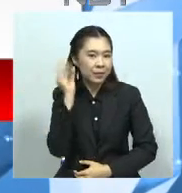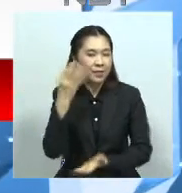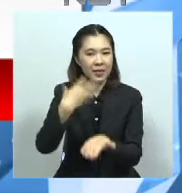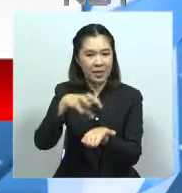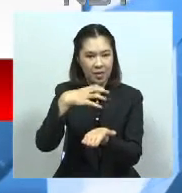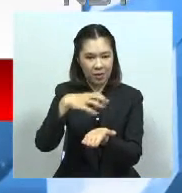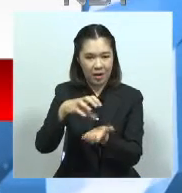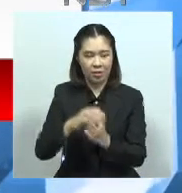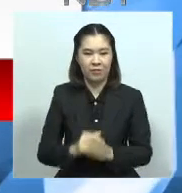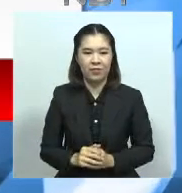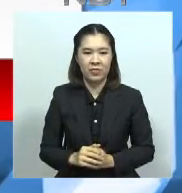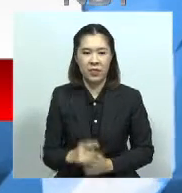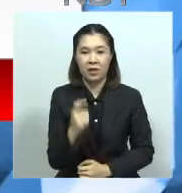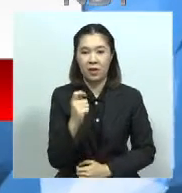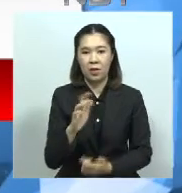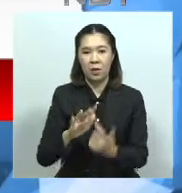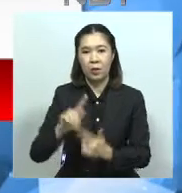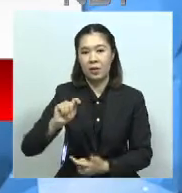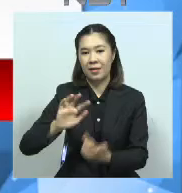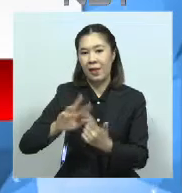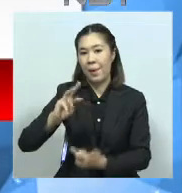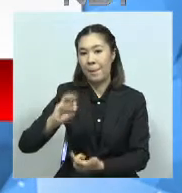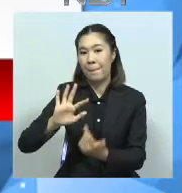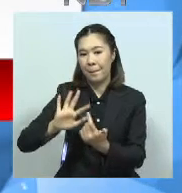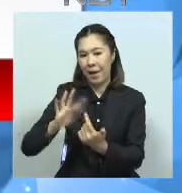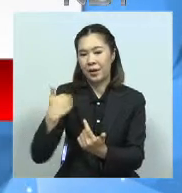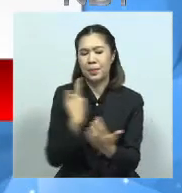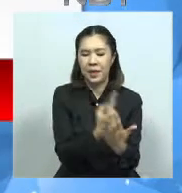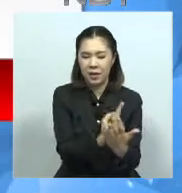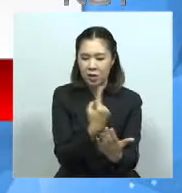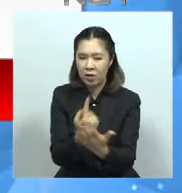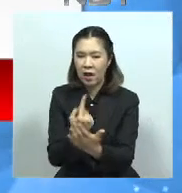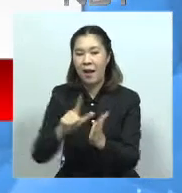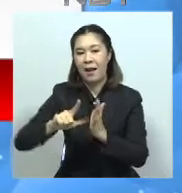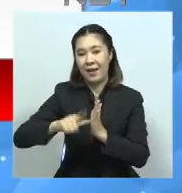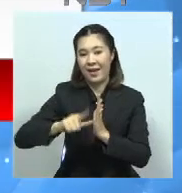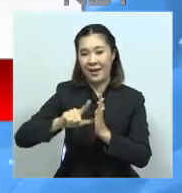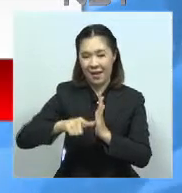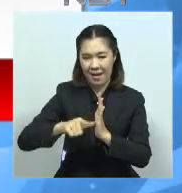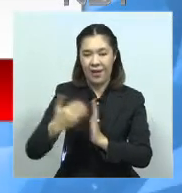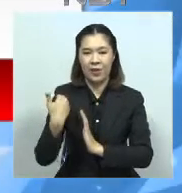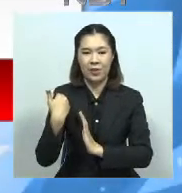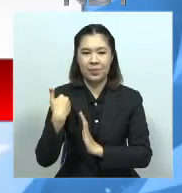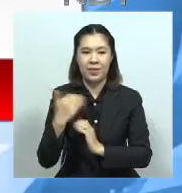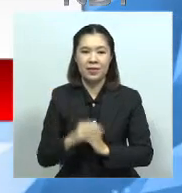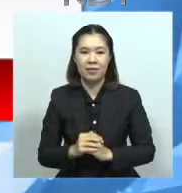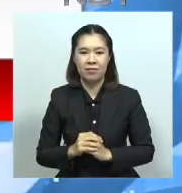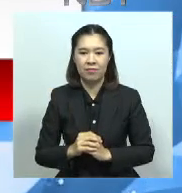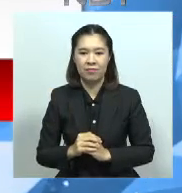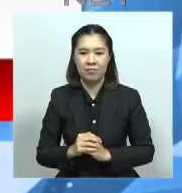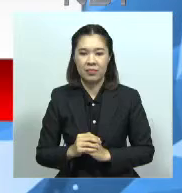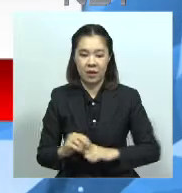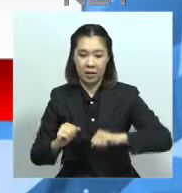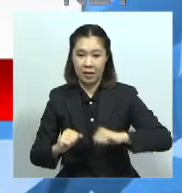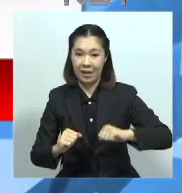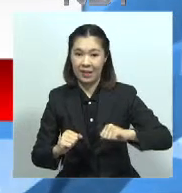ณอุตมะสาวนายนหัวหน้าพักพลังประชารัฐแล้วก็มีแกนนำของพักไม่ว่าจะเป็นเลขาธิการพักแล้วก็จะเห็นด้านซ้ายมือ